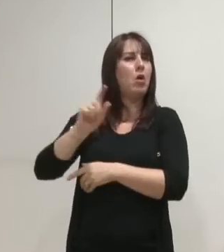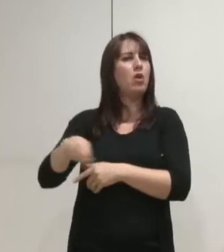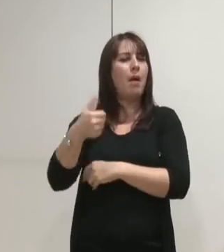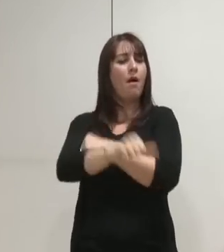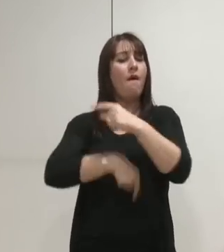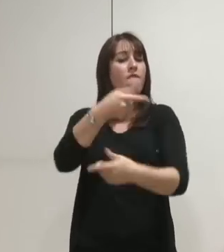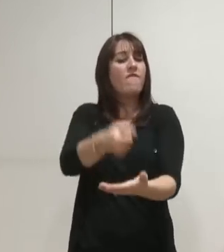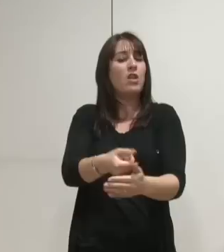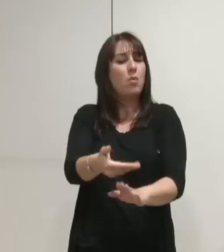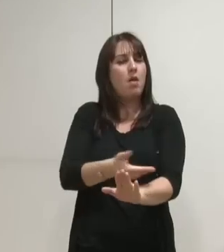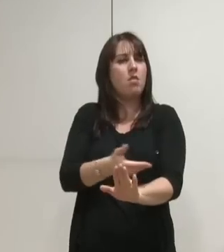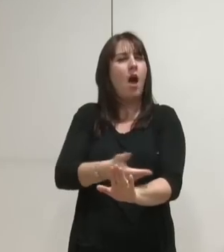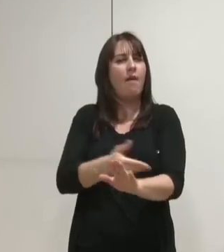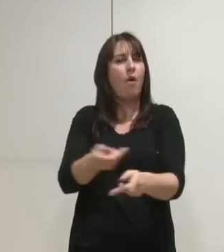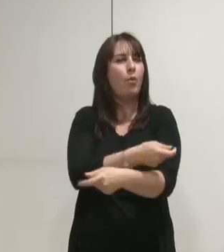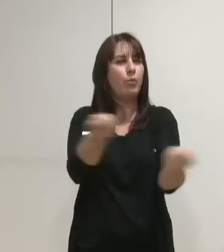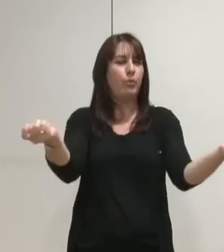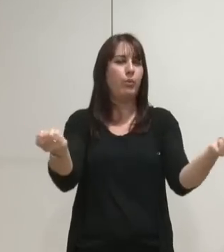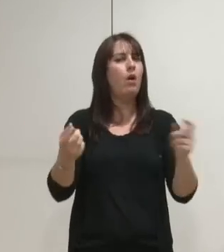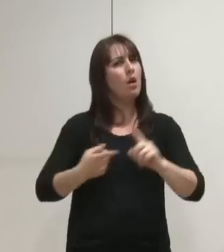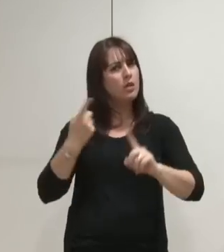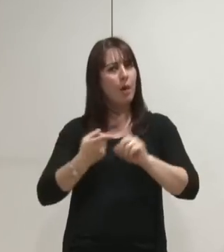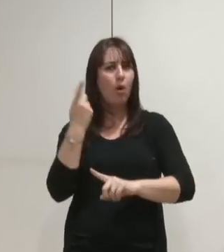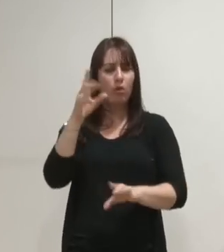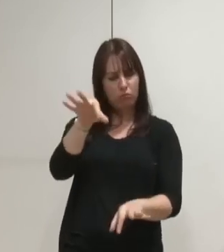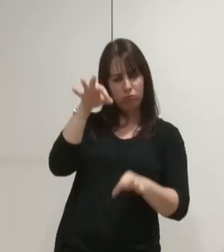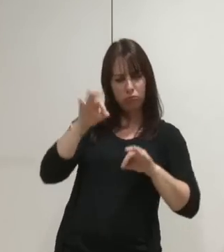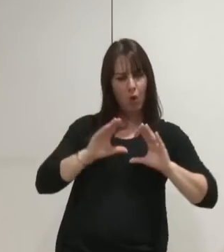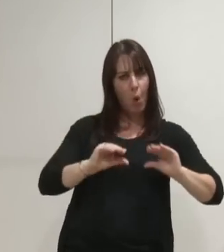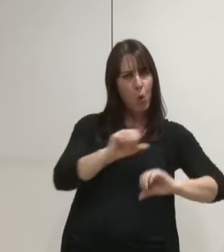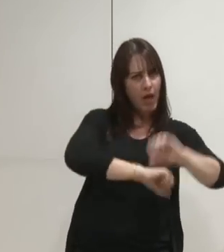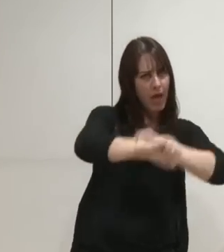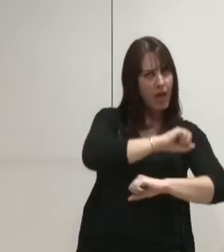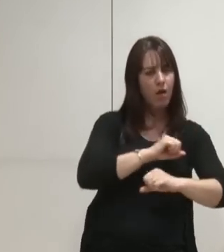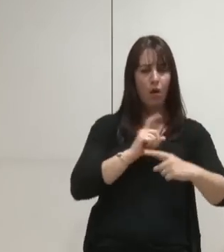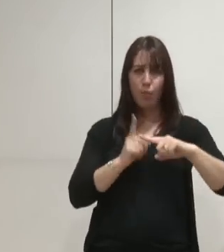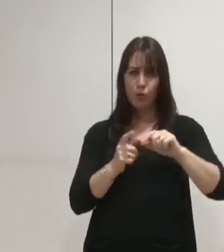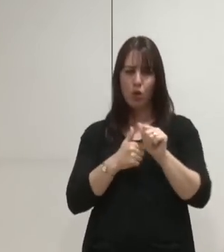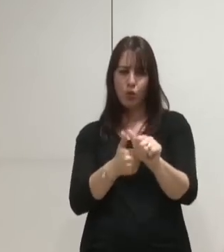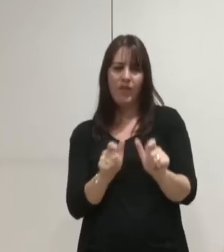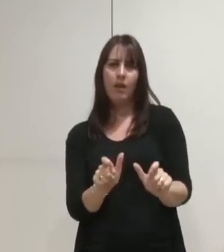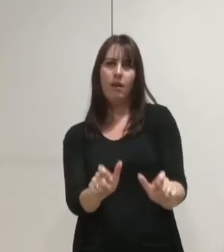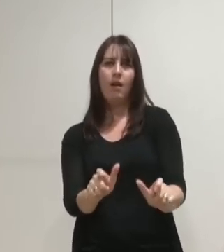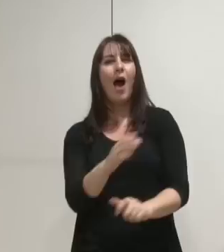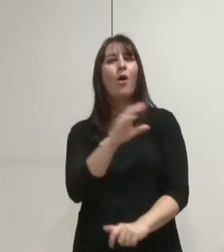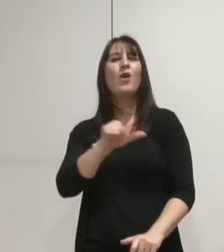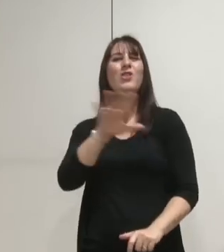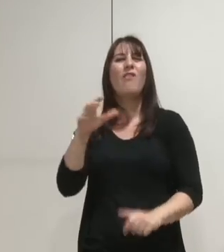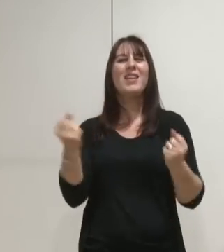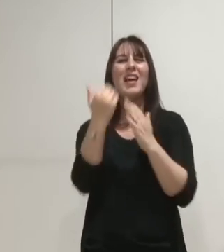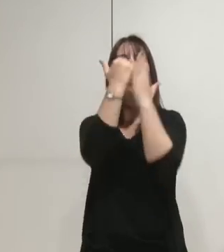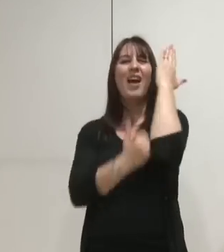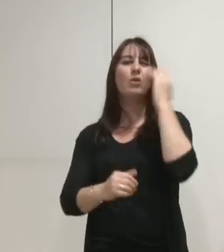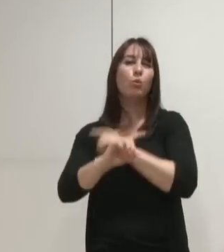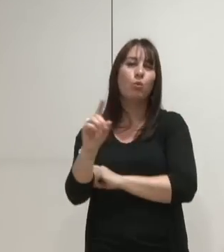fin de la semaine euh donc ça c'est effectivement important pour qu'on voit le concret des actions le suivi qui est fait aussi alors pas sur les 125 actions puisque